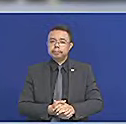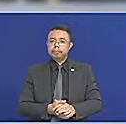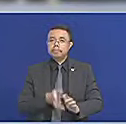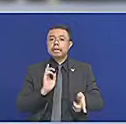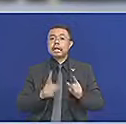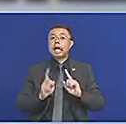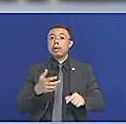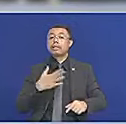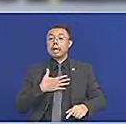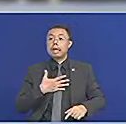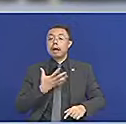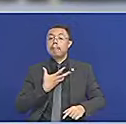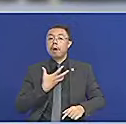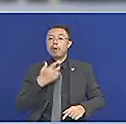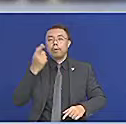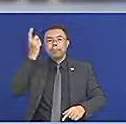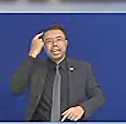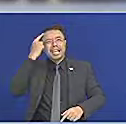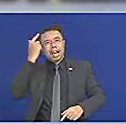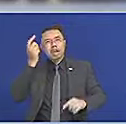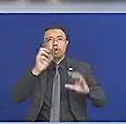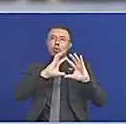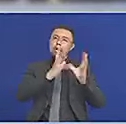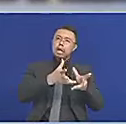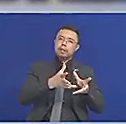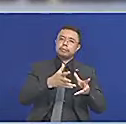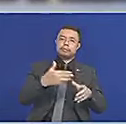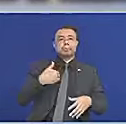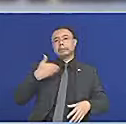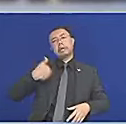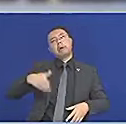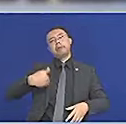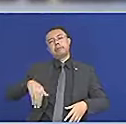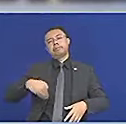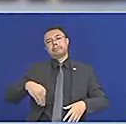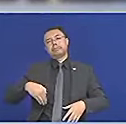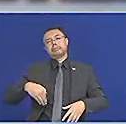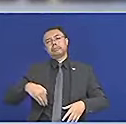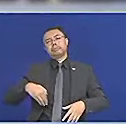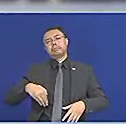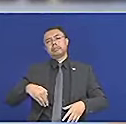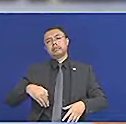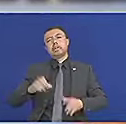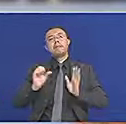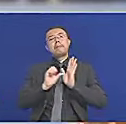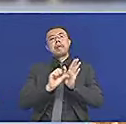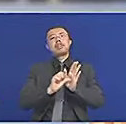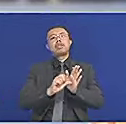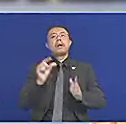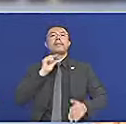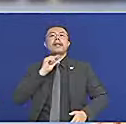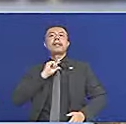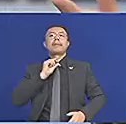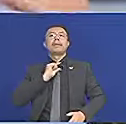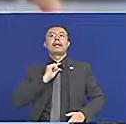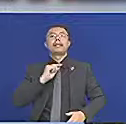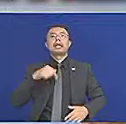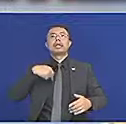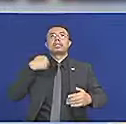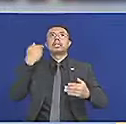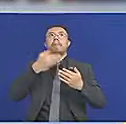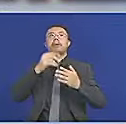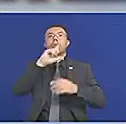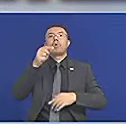Kalau saya mau pakai pikiran duniawi, ya saya tidak maulah membantu pendeta-pendeta sampai